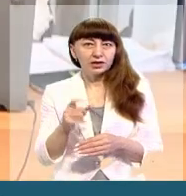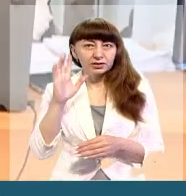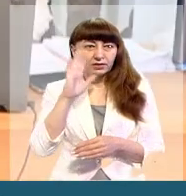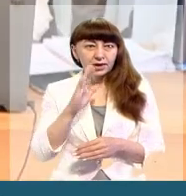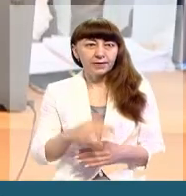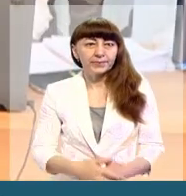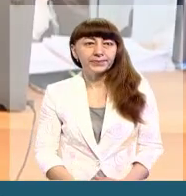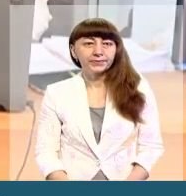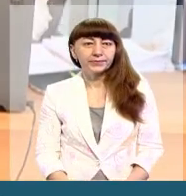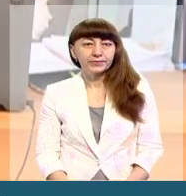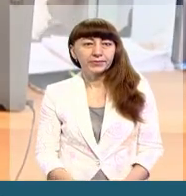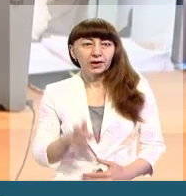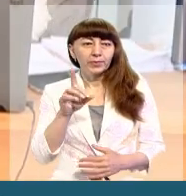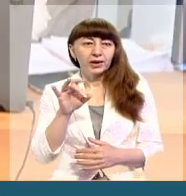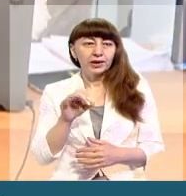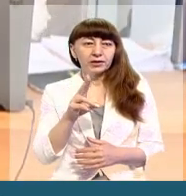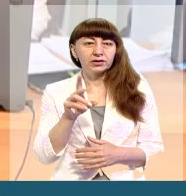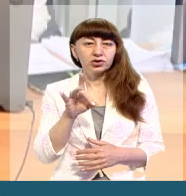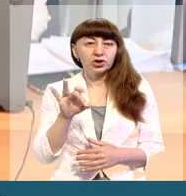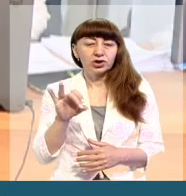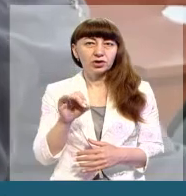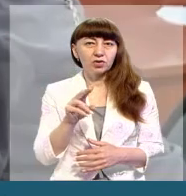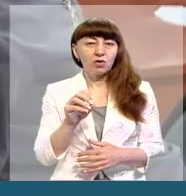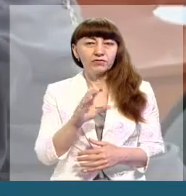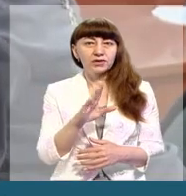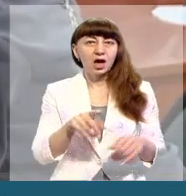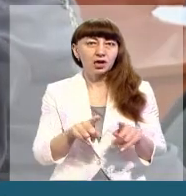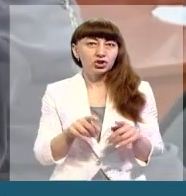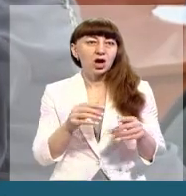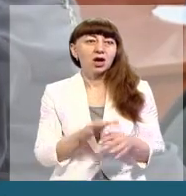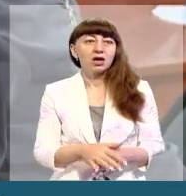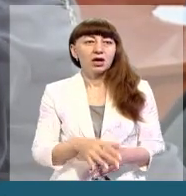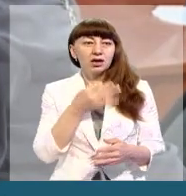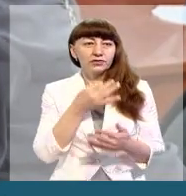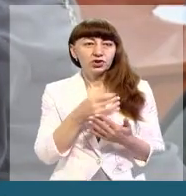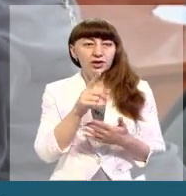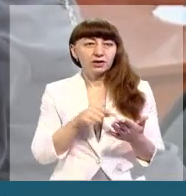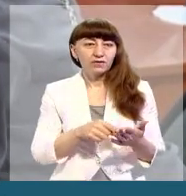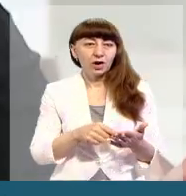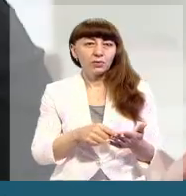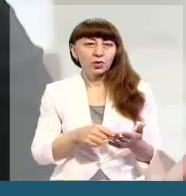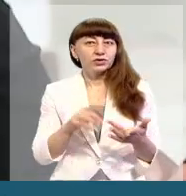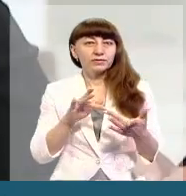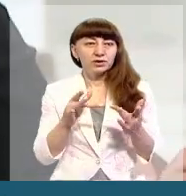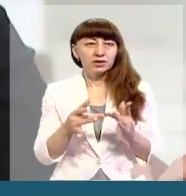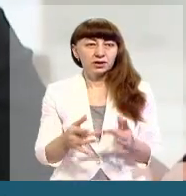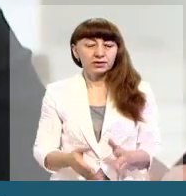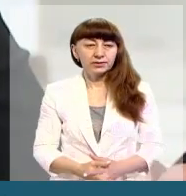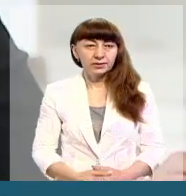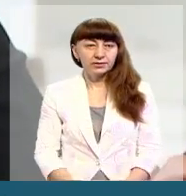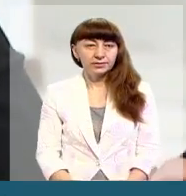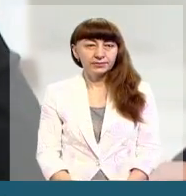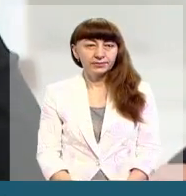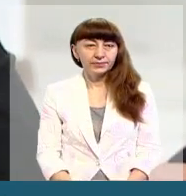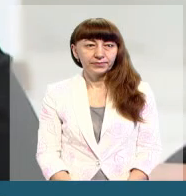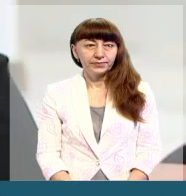үшін аудан әкімі 2 аптада бір рет тұрғындарды қабылдайды. Берік Таңшарықов әлеуметтік желіде де белсенді. Арнайы қосымшаға келген сұрақтарға